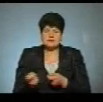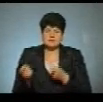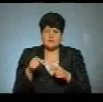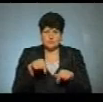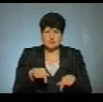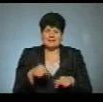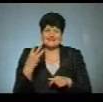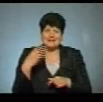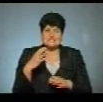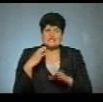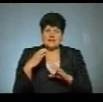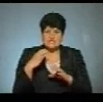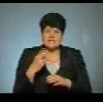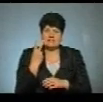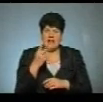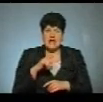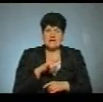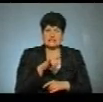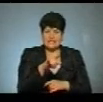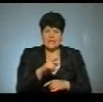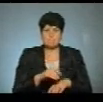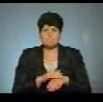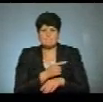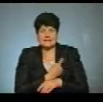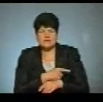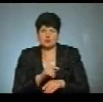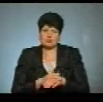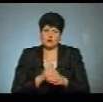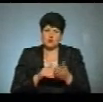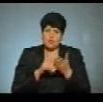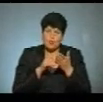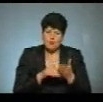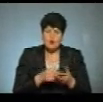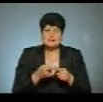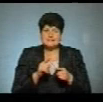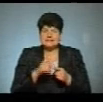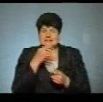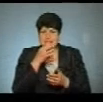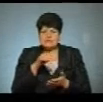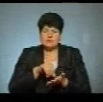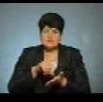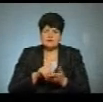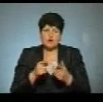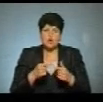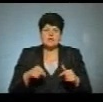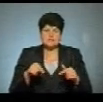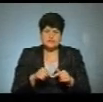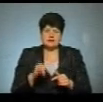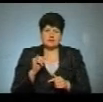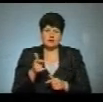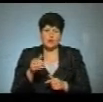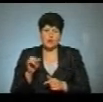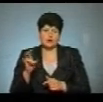Україну 30 вантажів та 2 літаки медичної та гуманітарної допомоги. Про це розповів представник цієї організації в Тернополі Іван